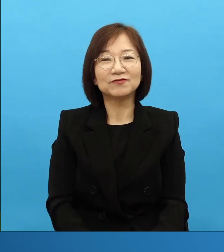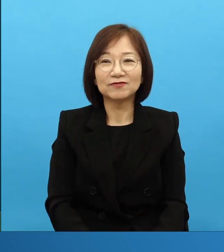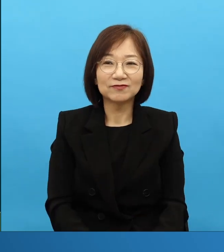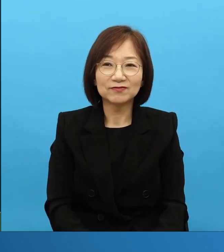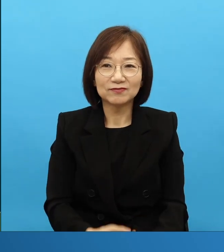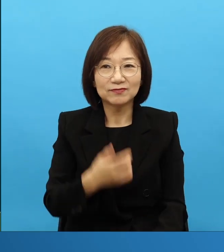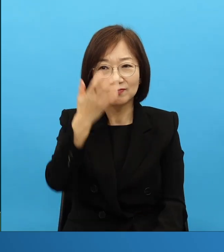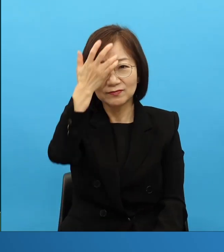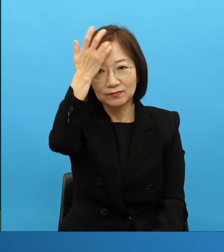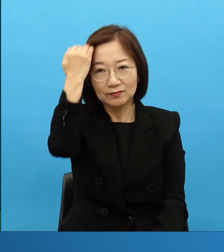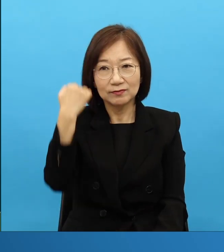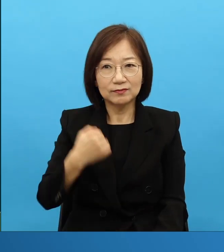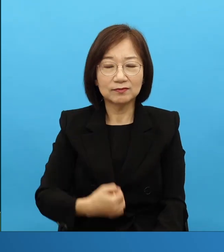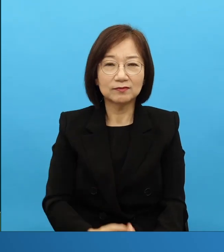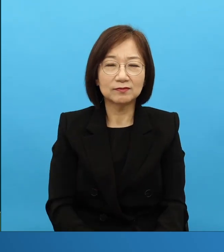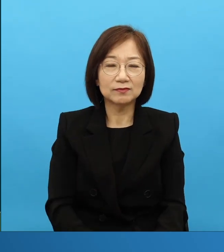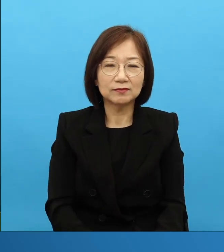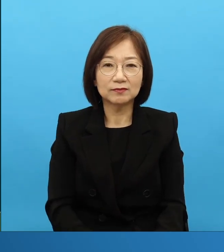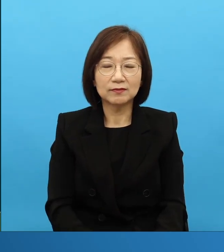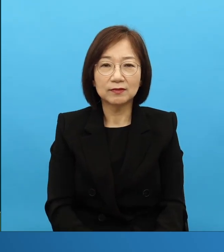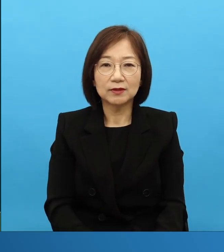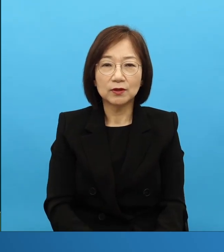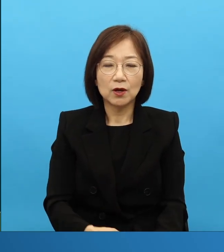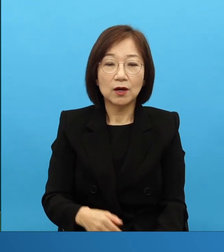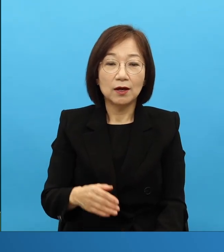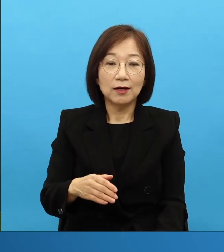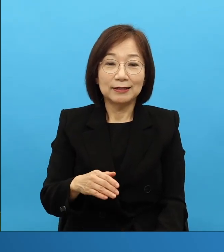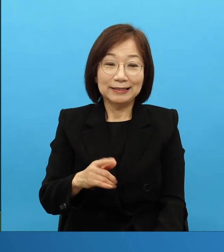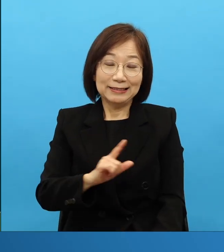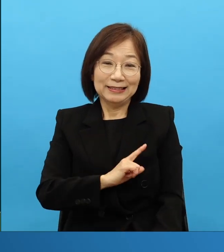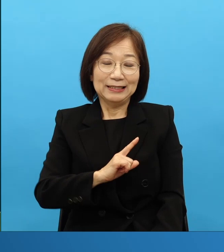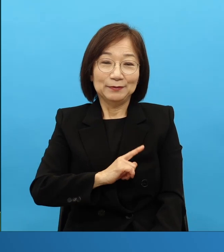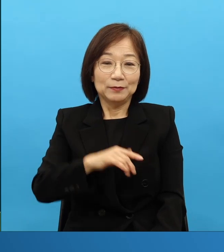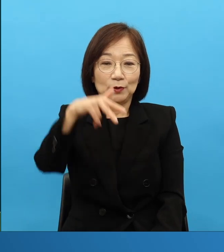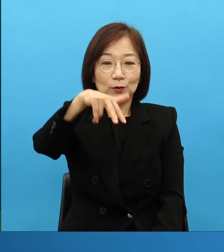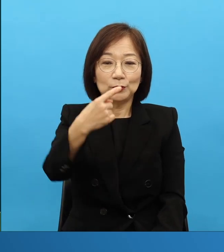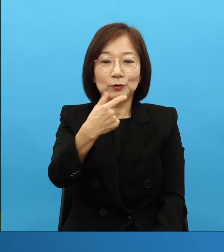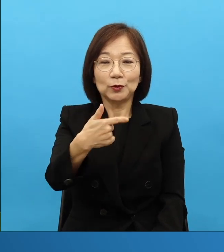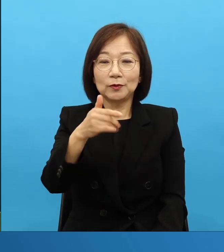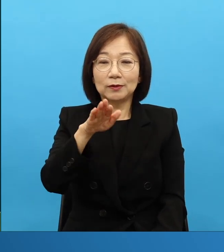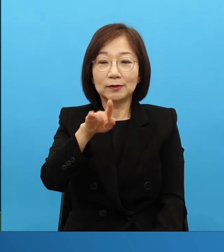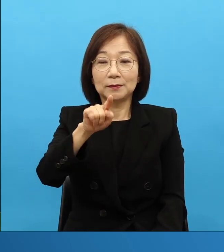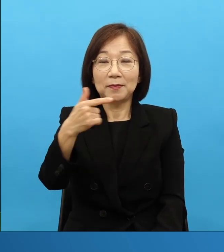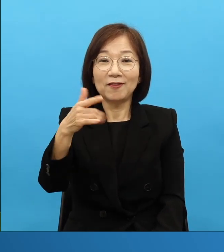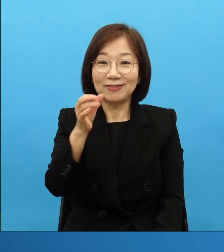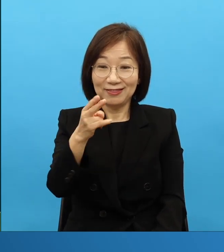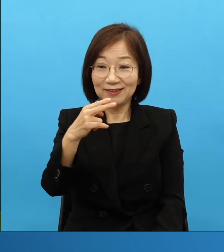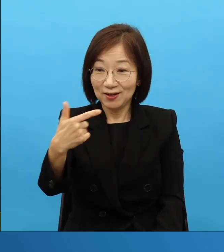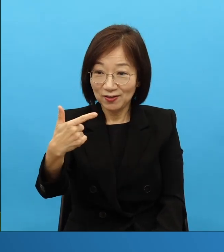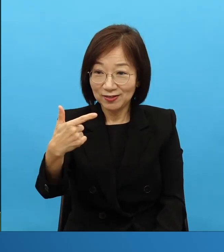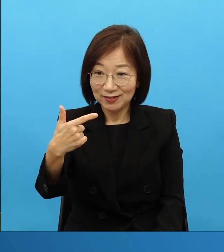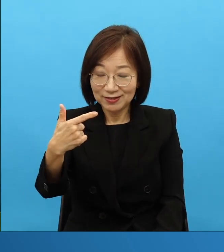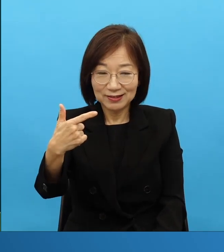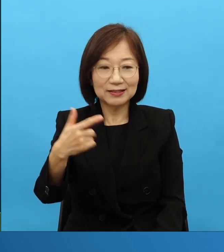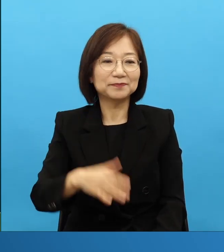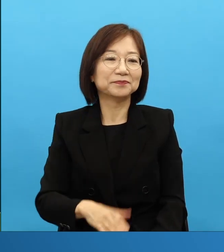잘 아시는 요한 번연이 복음 전하는데 막기 위해서